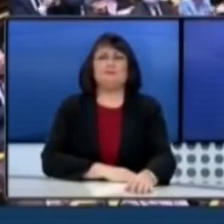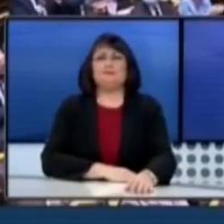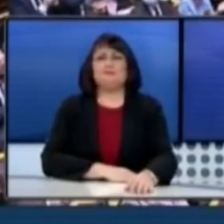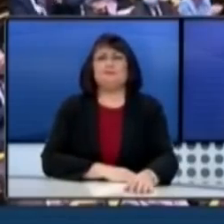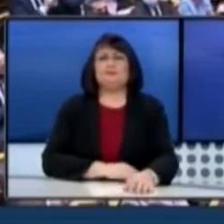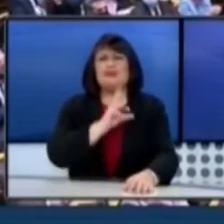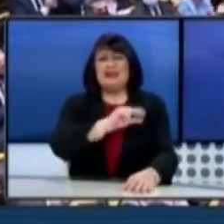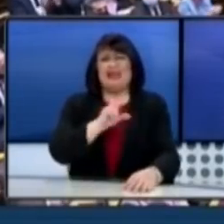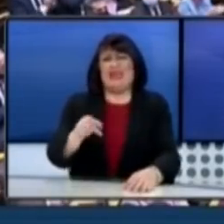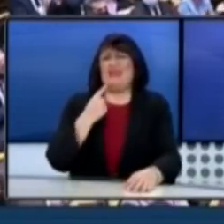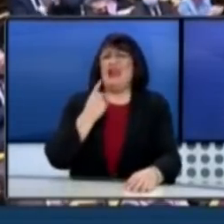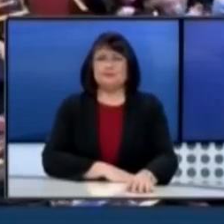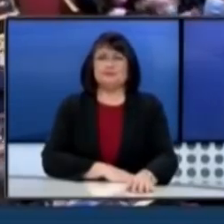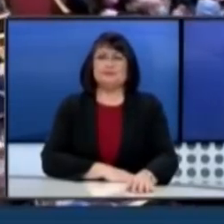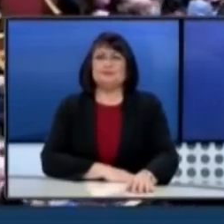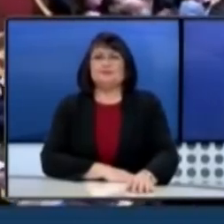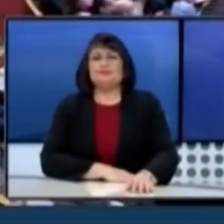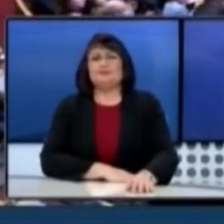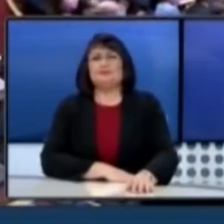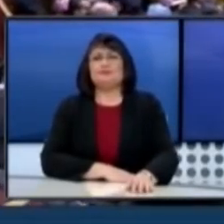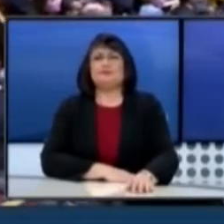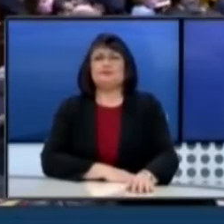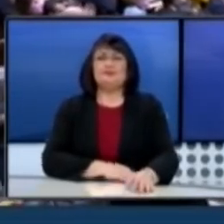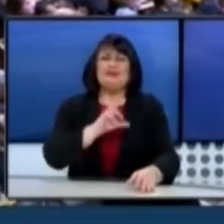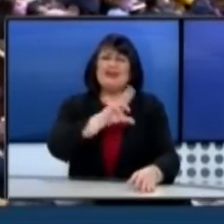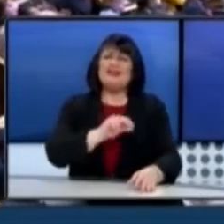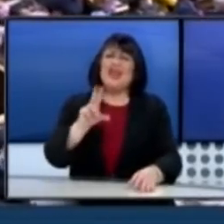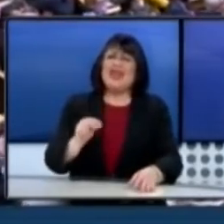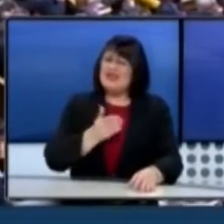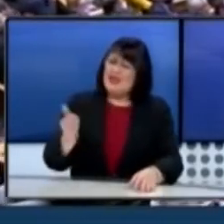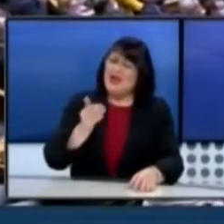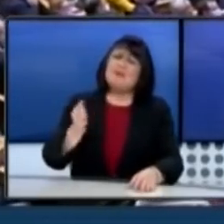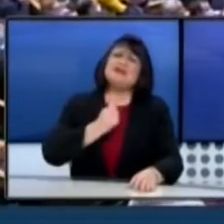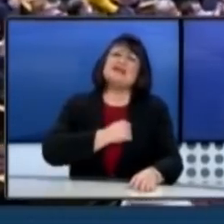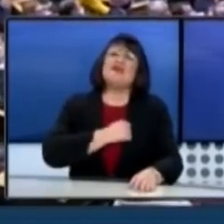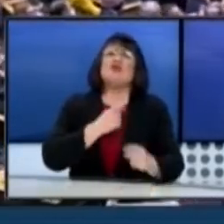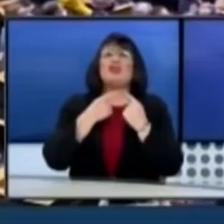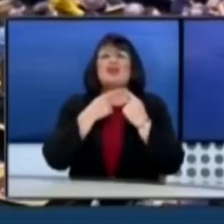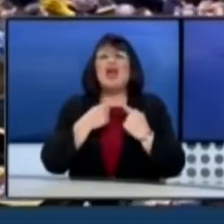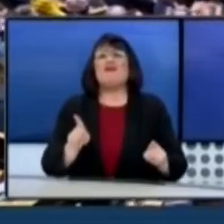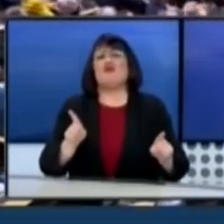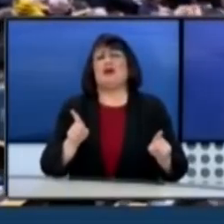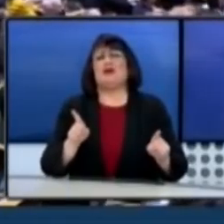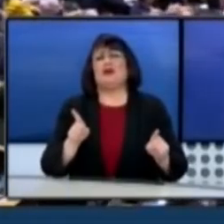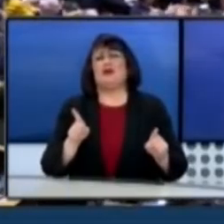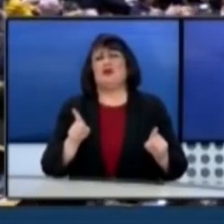Τα ίδια λένε κι αυτοί. Τις ίδιες ακραίες απόψεις. Στο